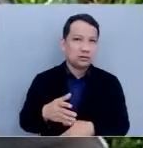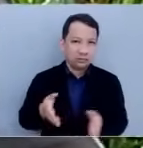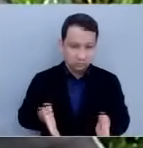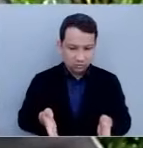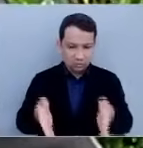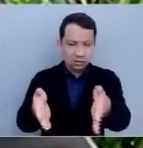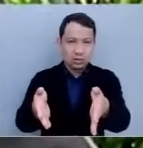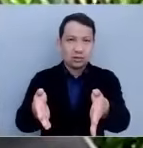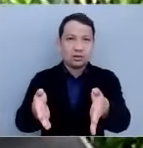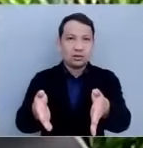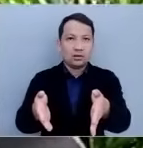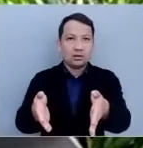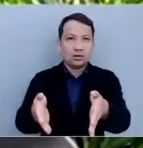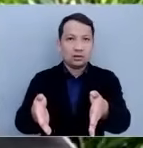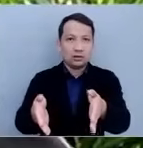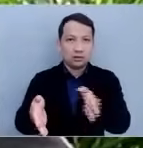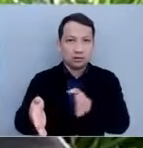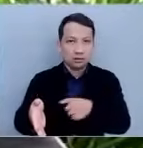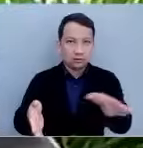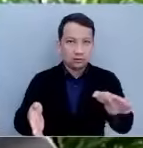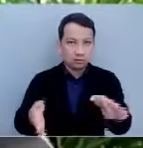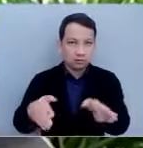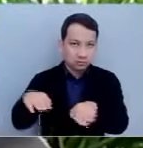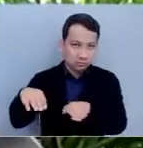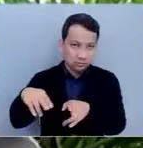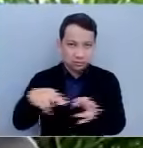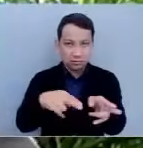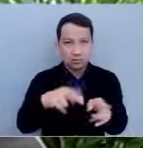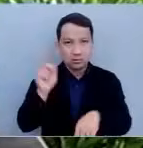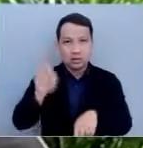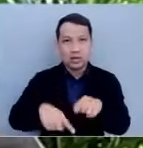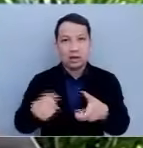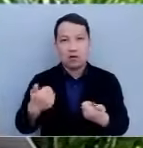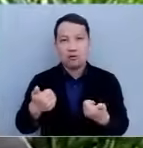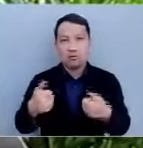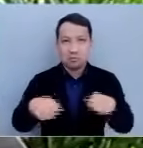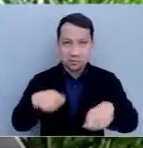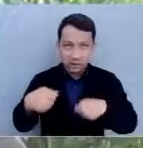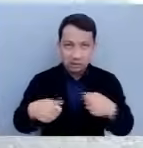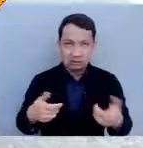eh. Nagtutulain sila sa bike lane eh. Paano kami makadaan?